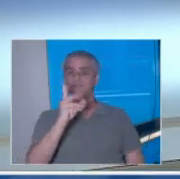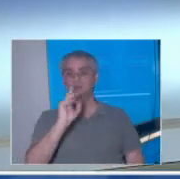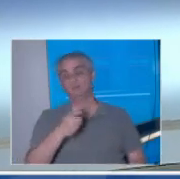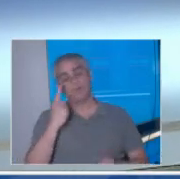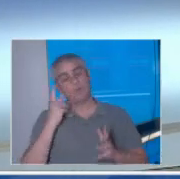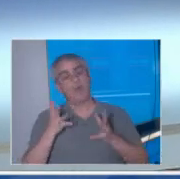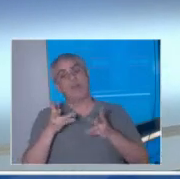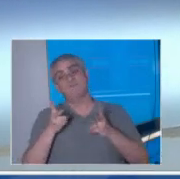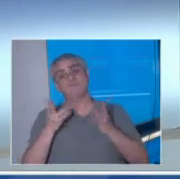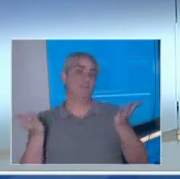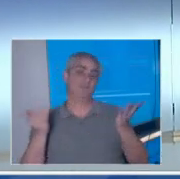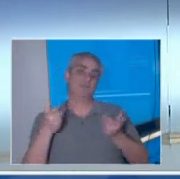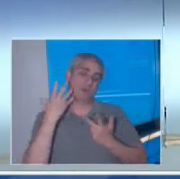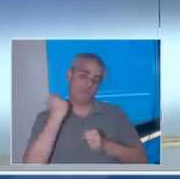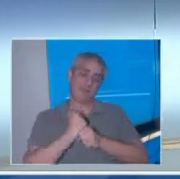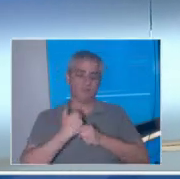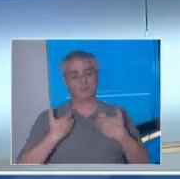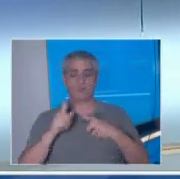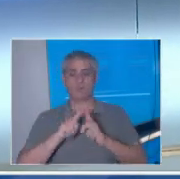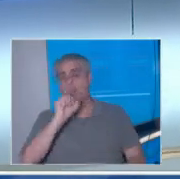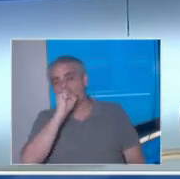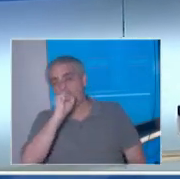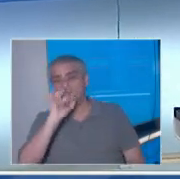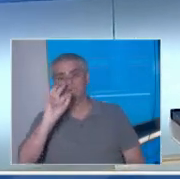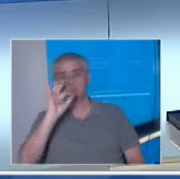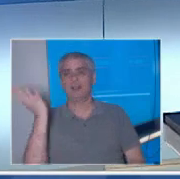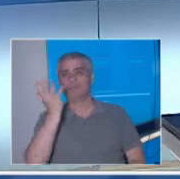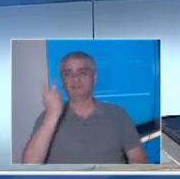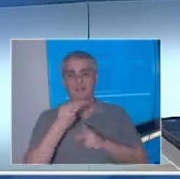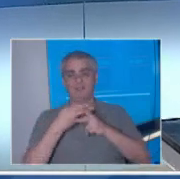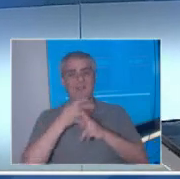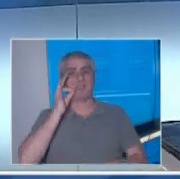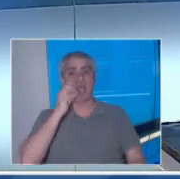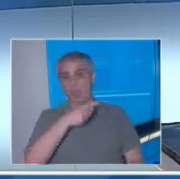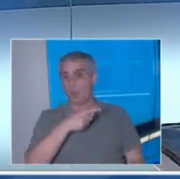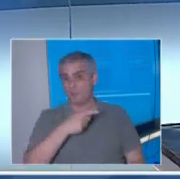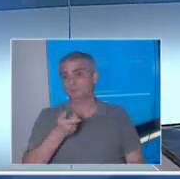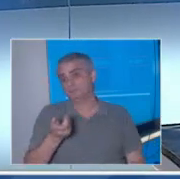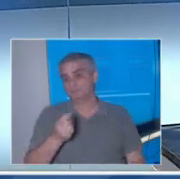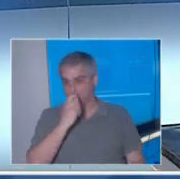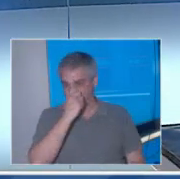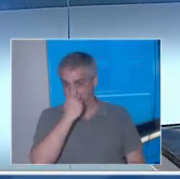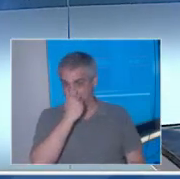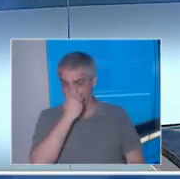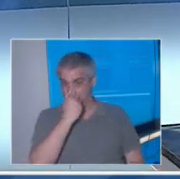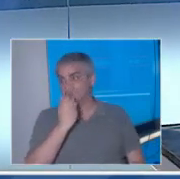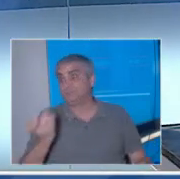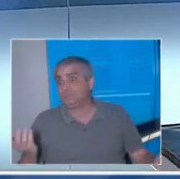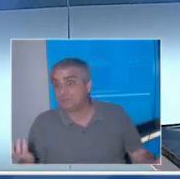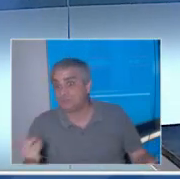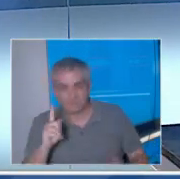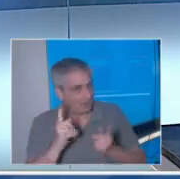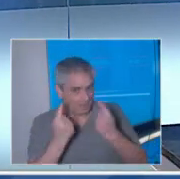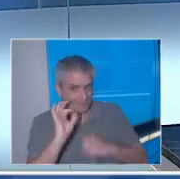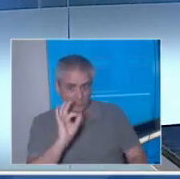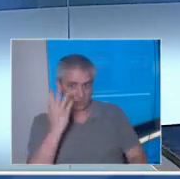גג. הגג שלו זה שהוא משחק אותה כאילו הוא מלצר ויש לו וייבים של ארומה. של ארומה. כן. אגב,